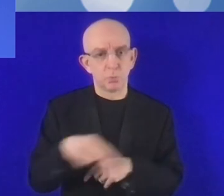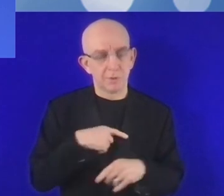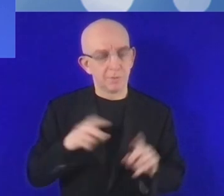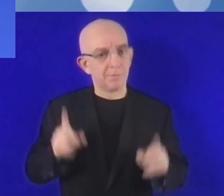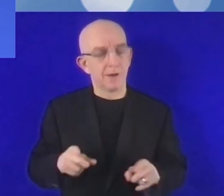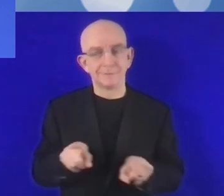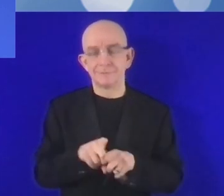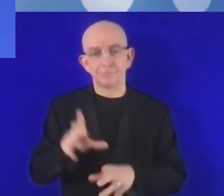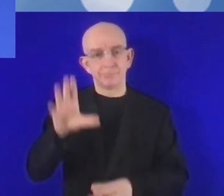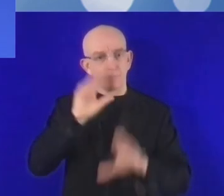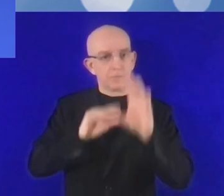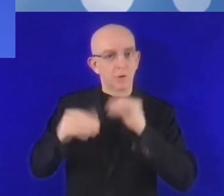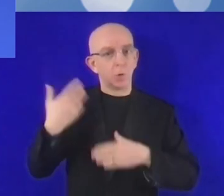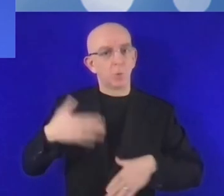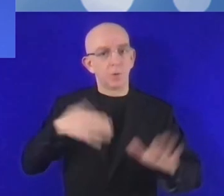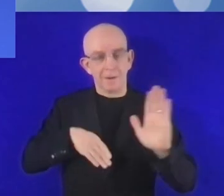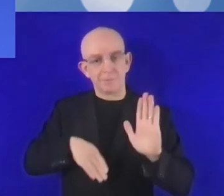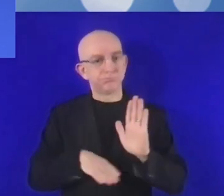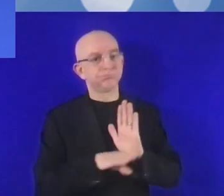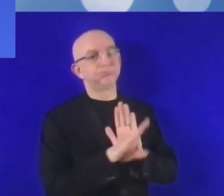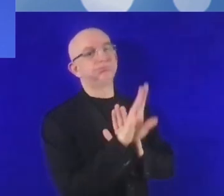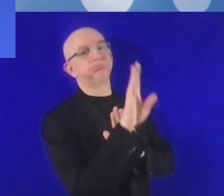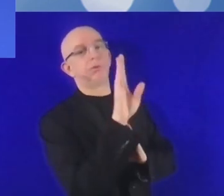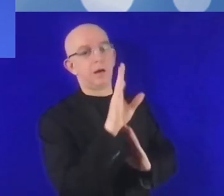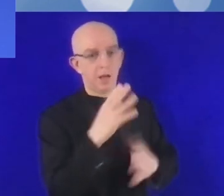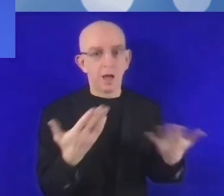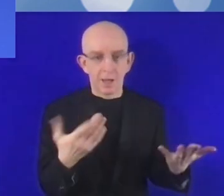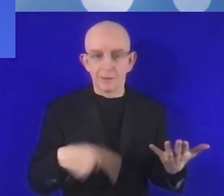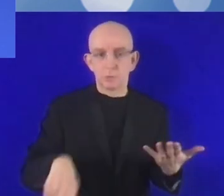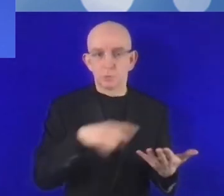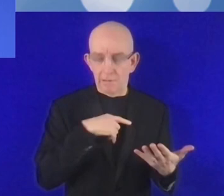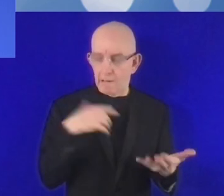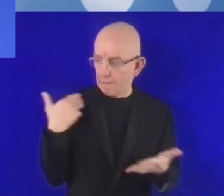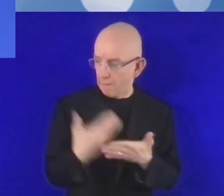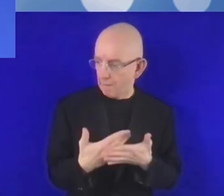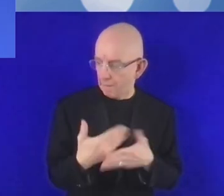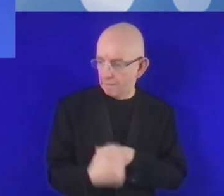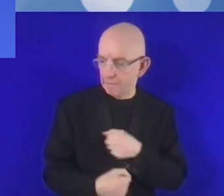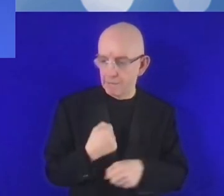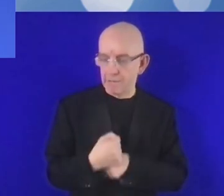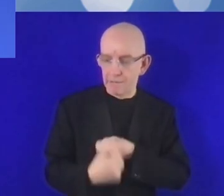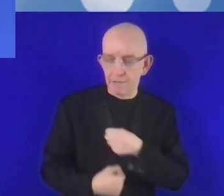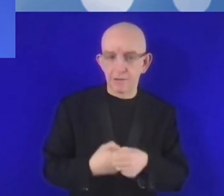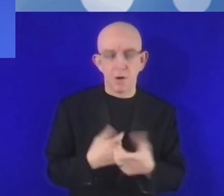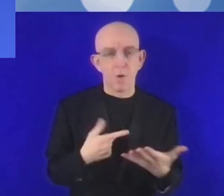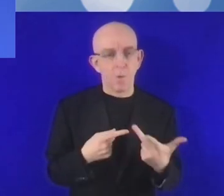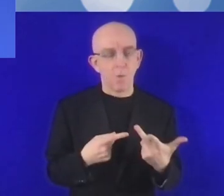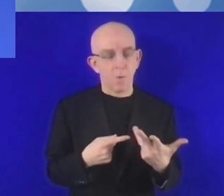это компетенции цифрового мира в самом широком понимании. Чем больше мы прогружаемся в интернет-мир,